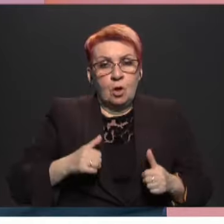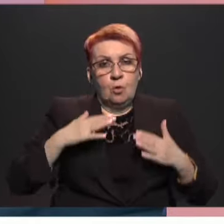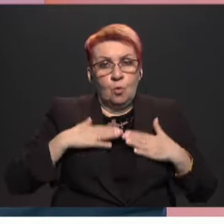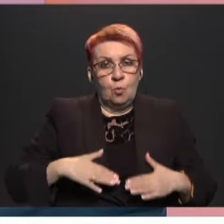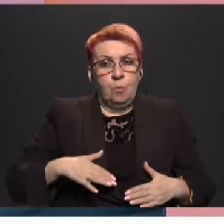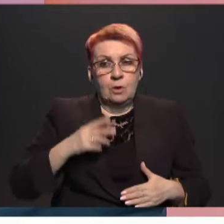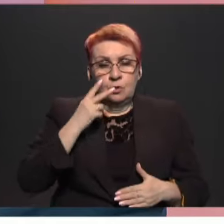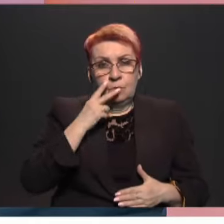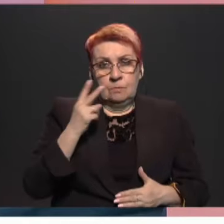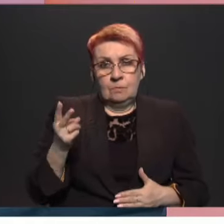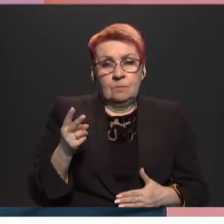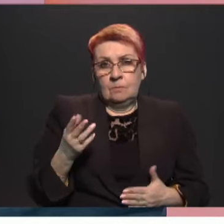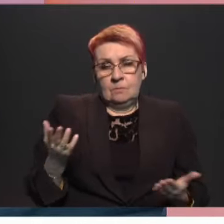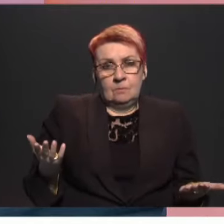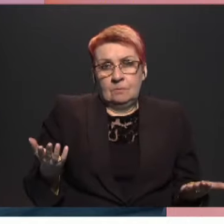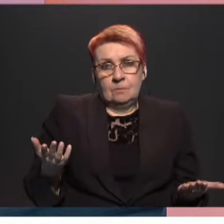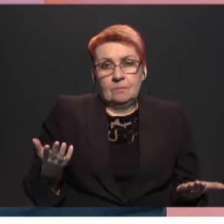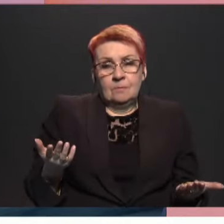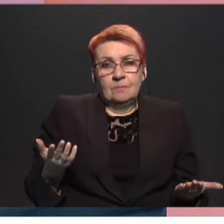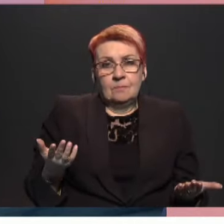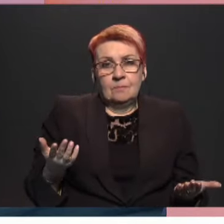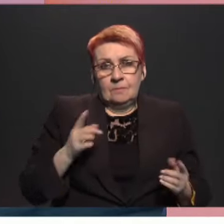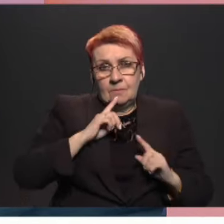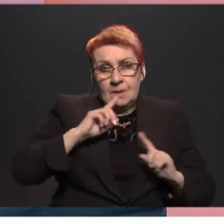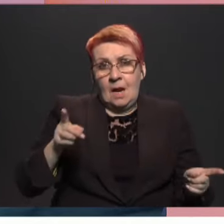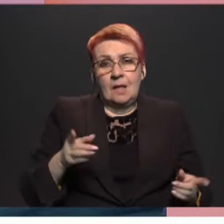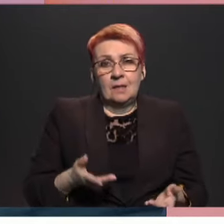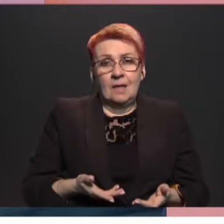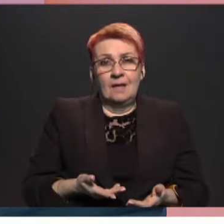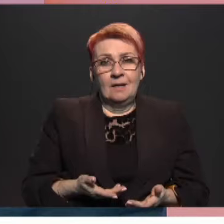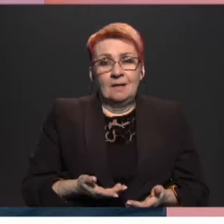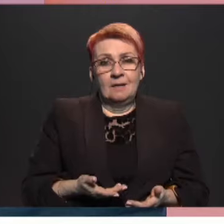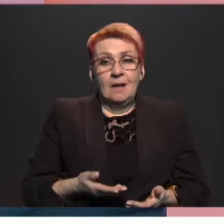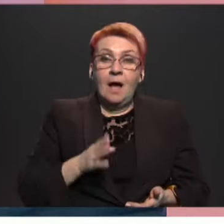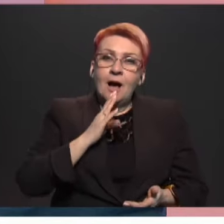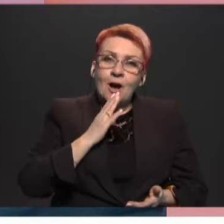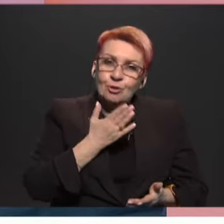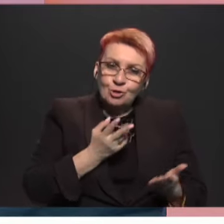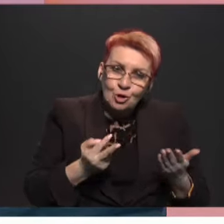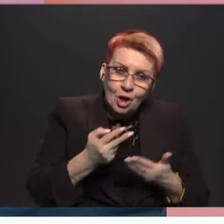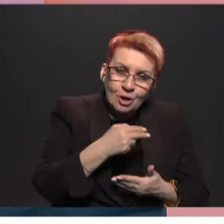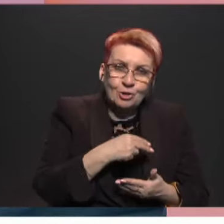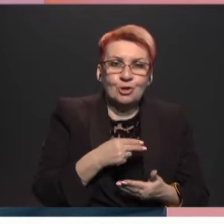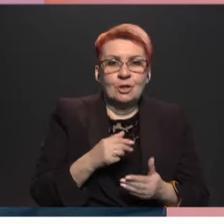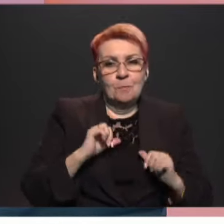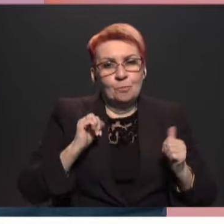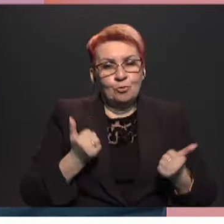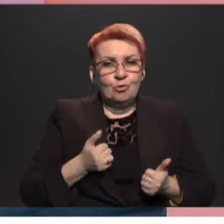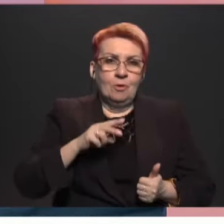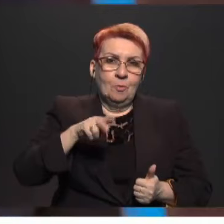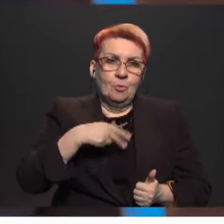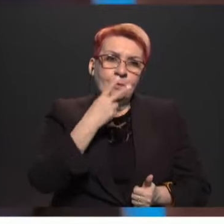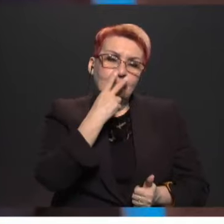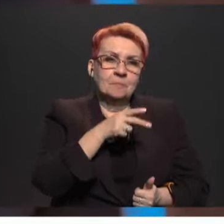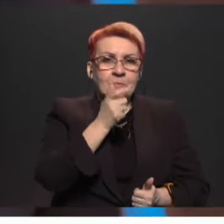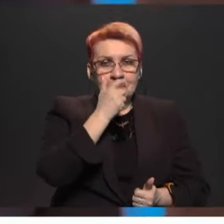будет нелепо выглядеть, как минимум. Так вот, если это брючки женские и пиджачок женский, ну, смотрится